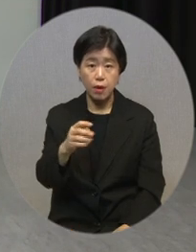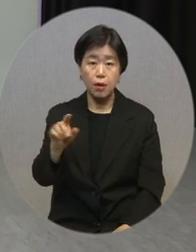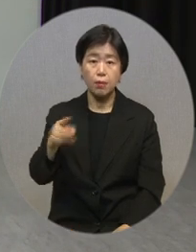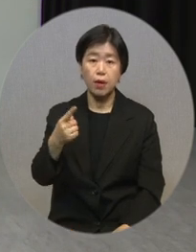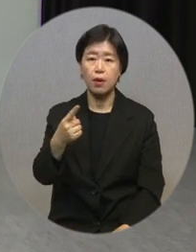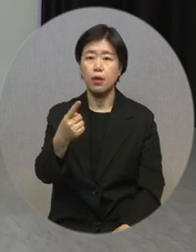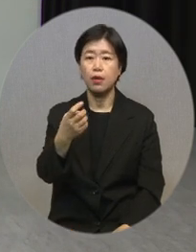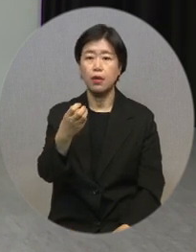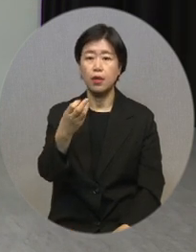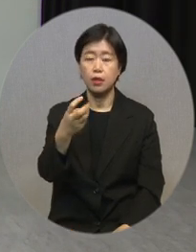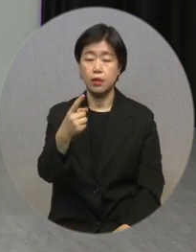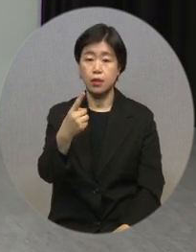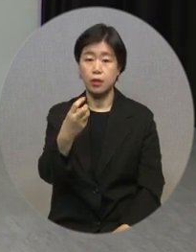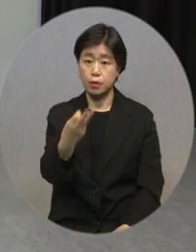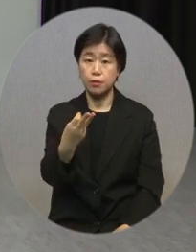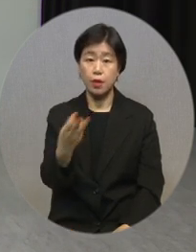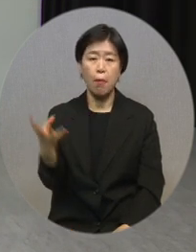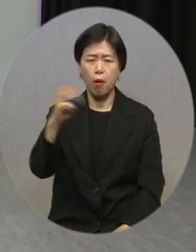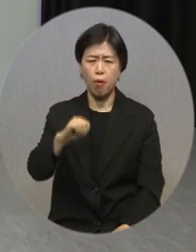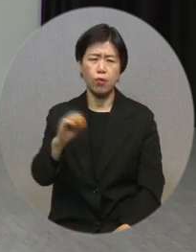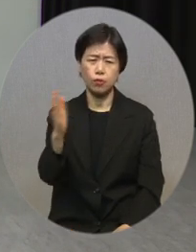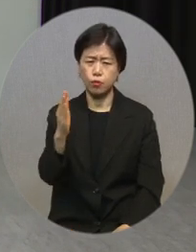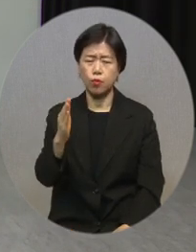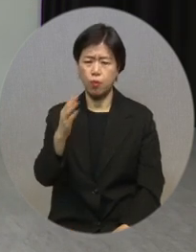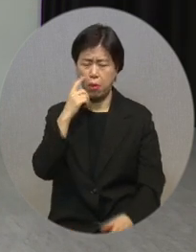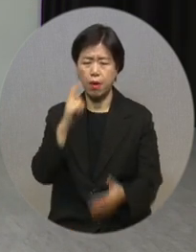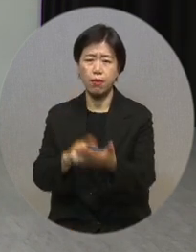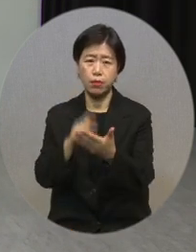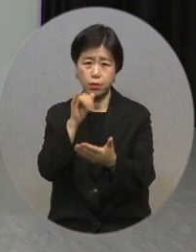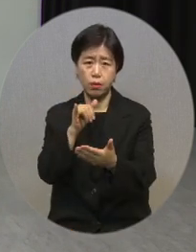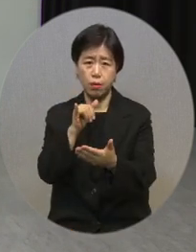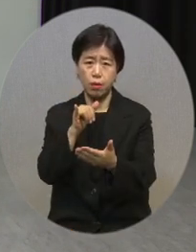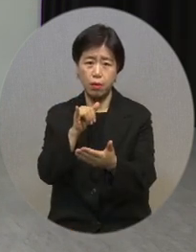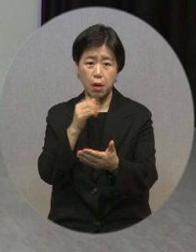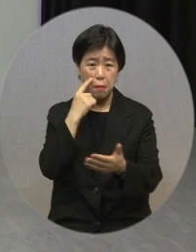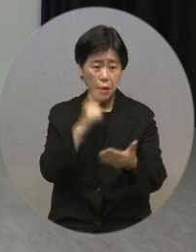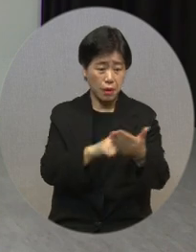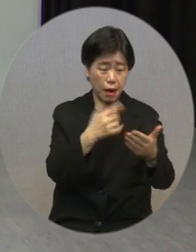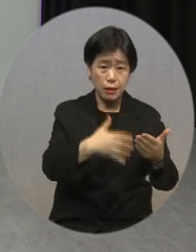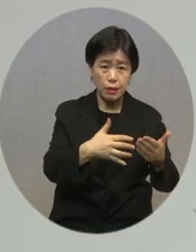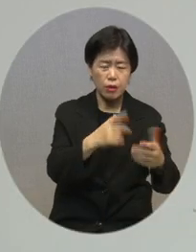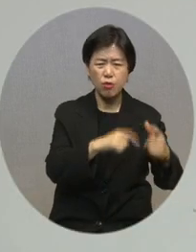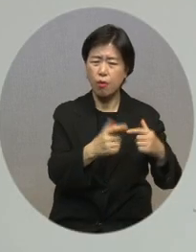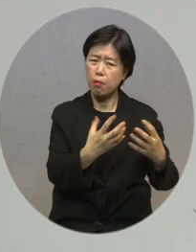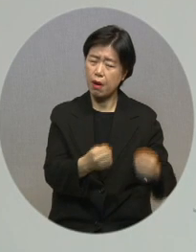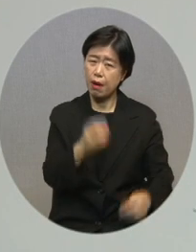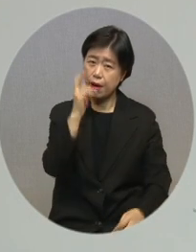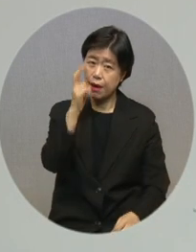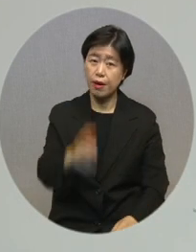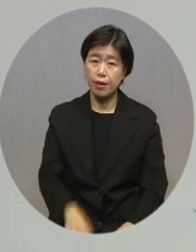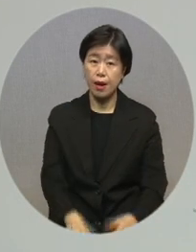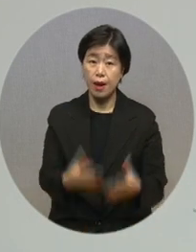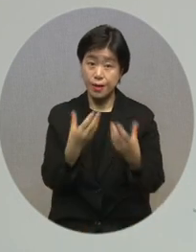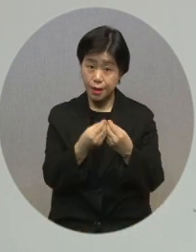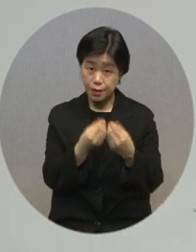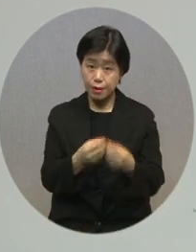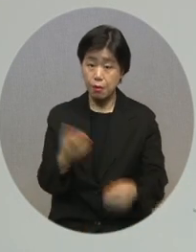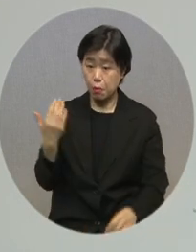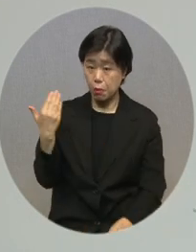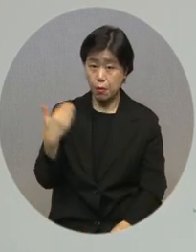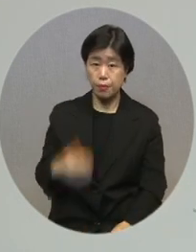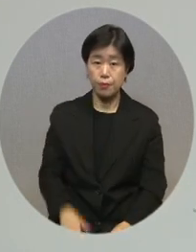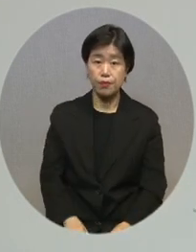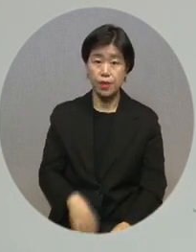113억 정도 됩니다. 이게 적발된 게 이 정도니까 실제로는 더 많을 수도 있다는 그러네요. 얘기죠. 네. 뭐 예를 들어서